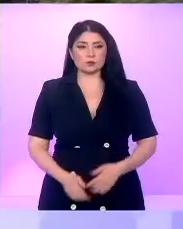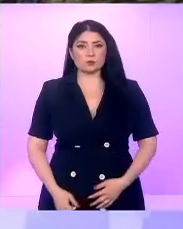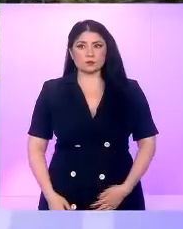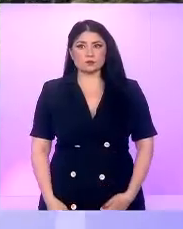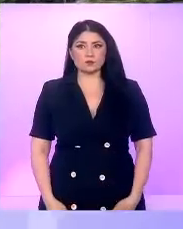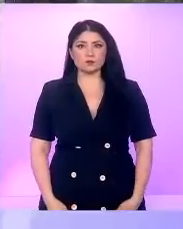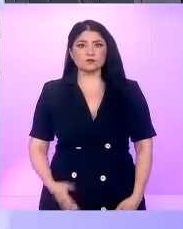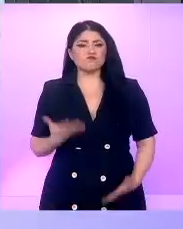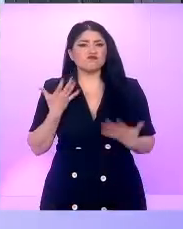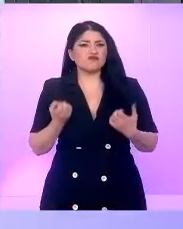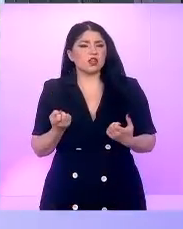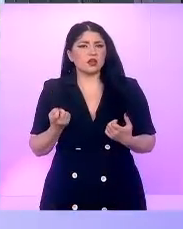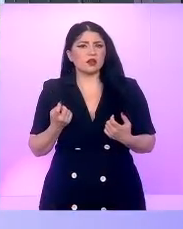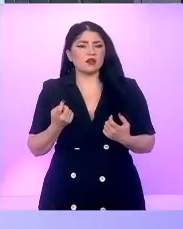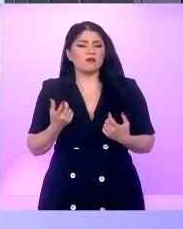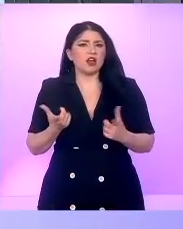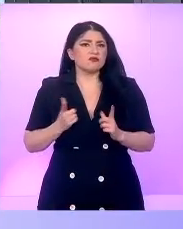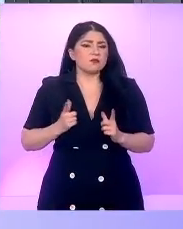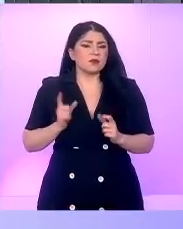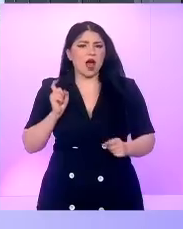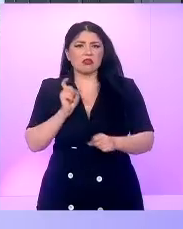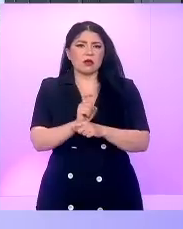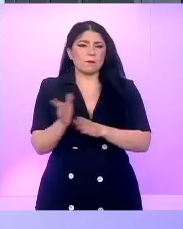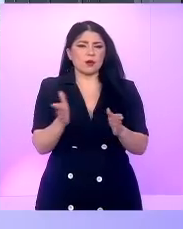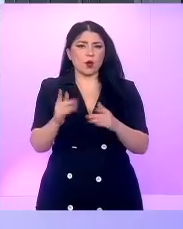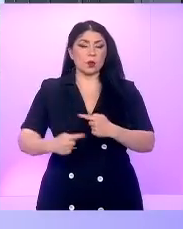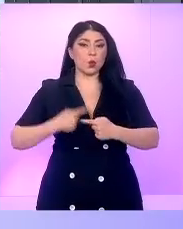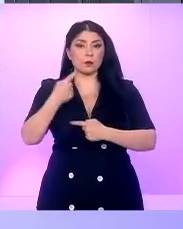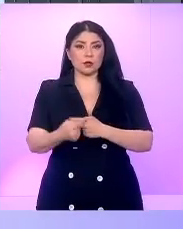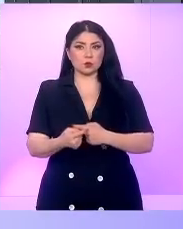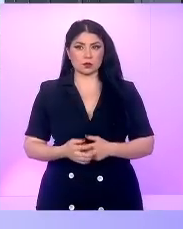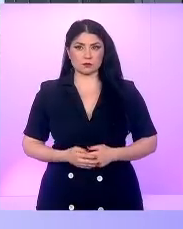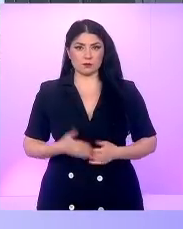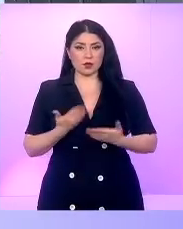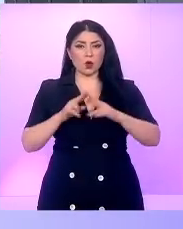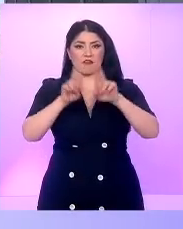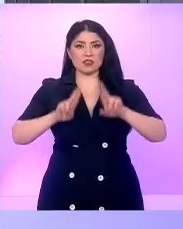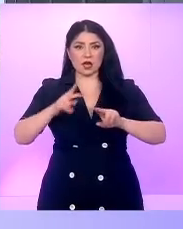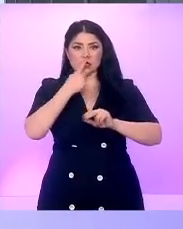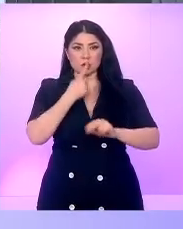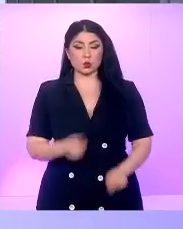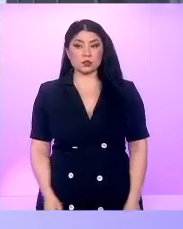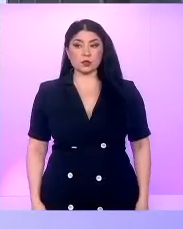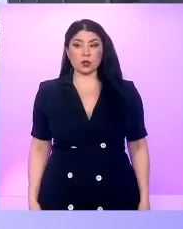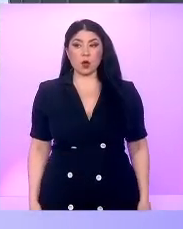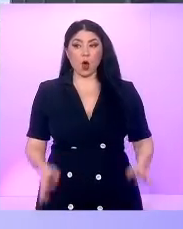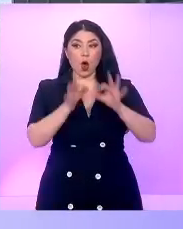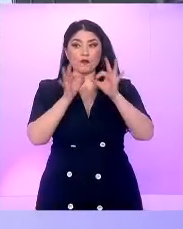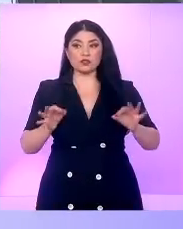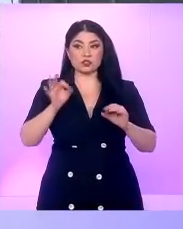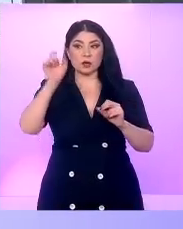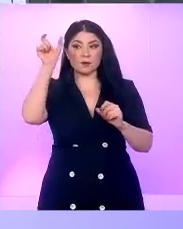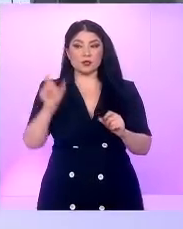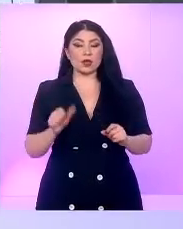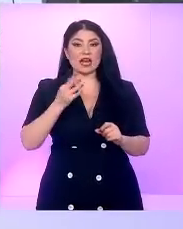ce fel de atacuri ne-am putea aștepta în perioada următoare, tocmai pentru ca Federația Rusă, pentru ca oficialii din Transnistria